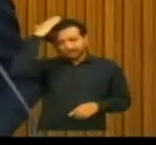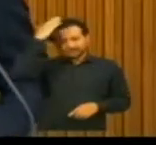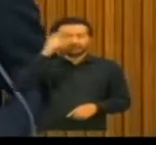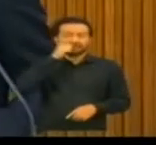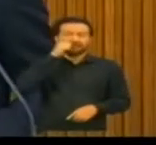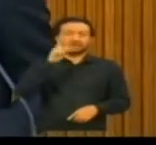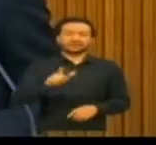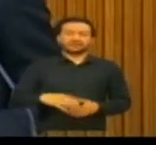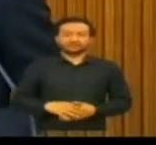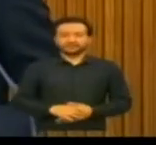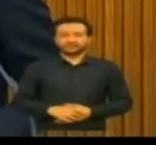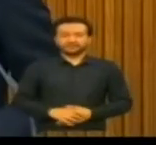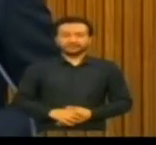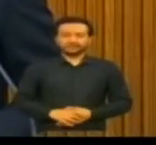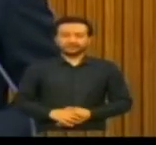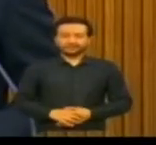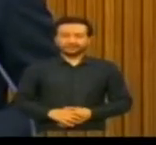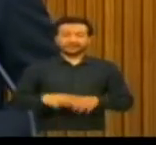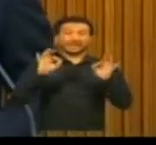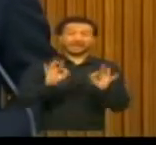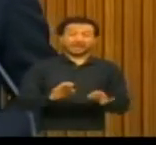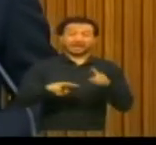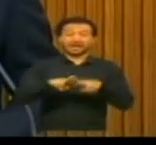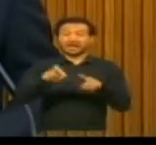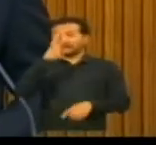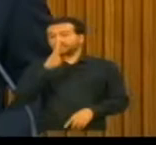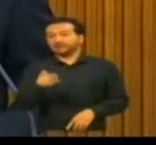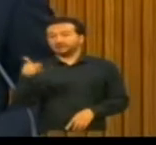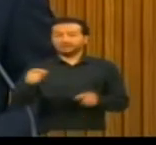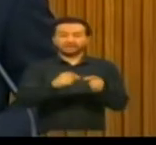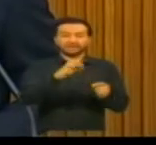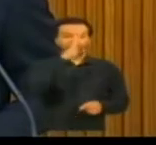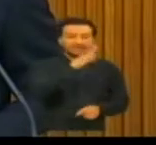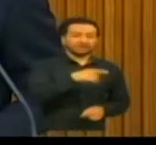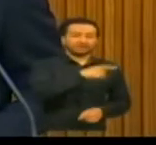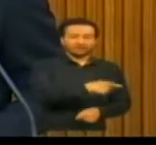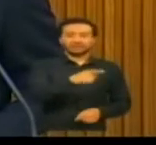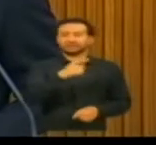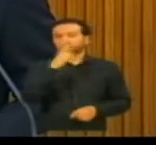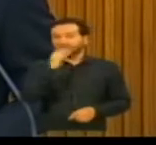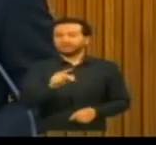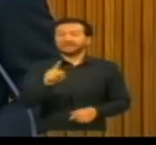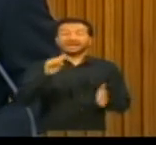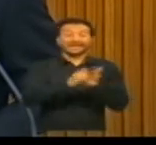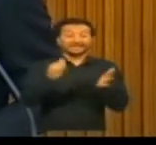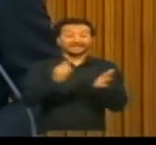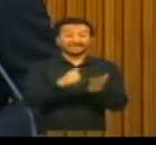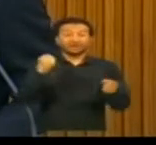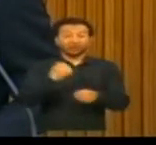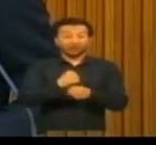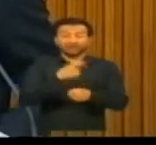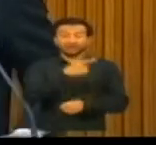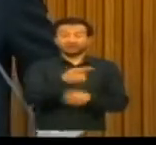vardır. İlla A partisini B partisine sempati duyması şart değil. Gazetecilik görevini